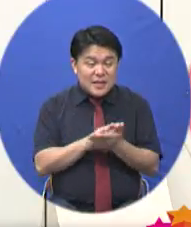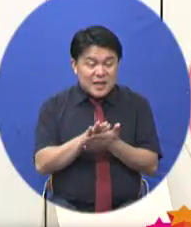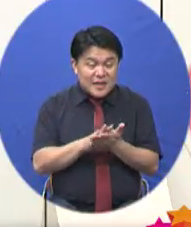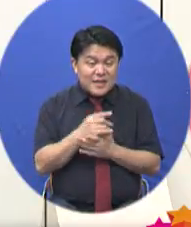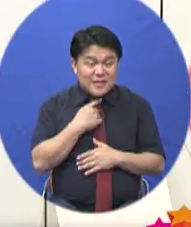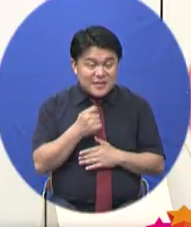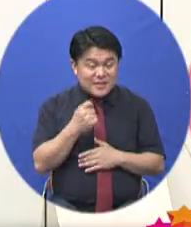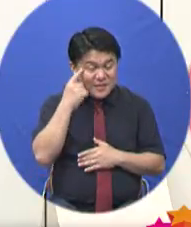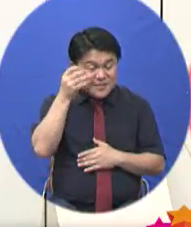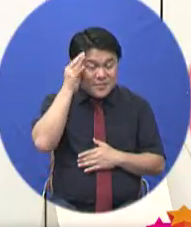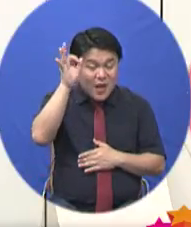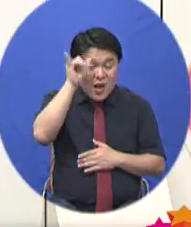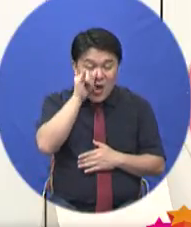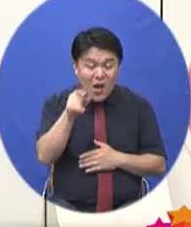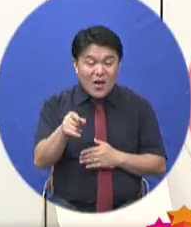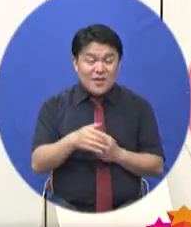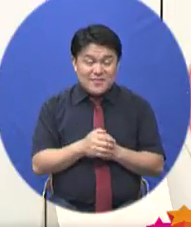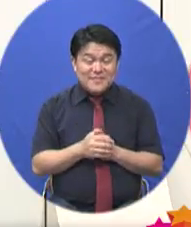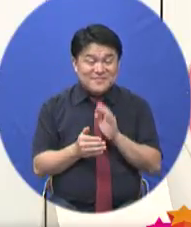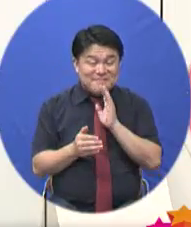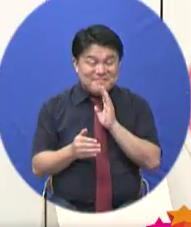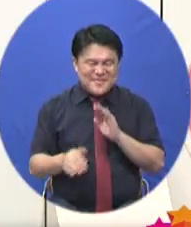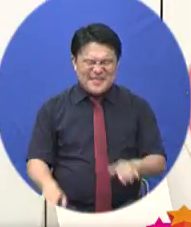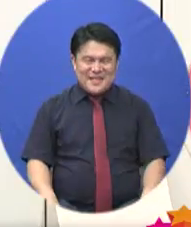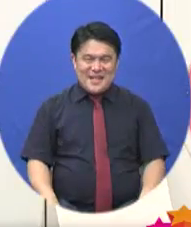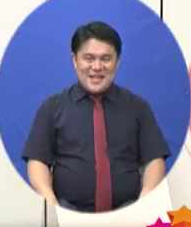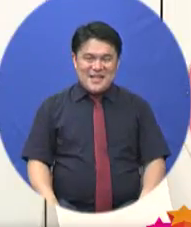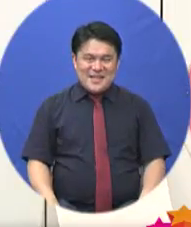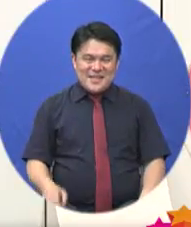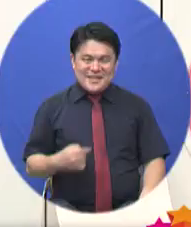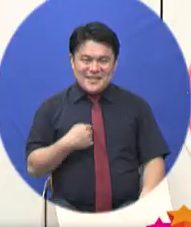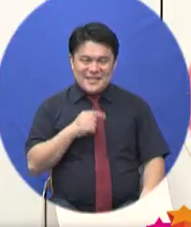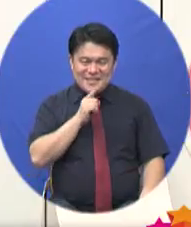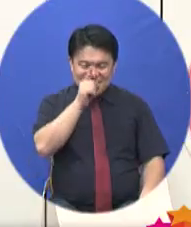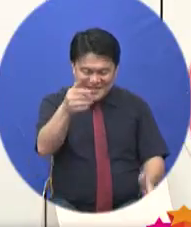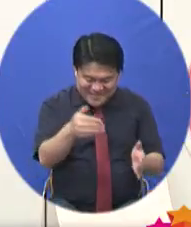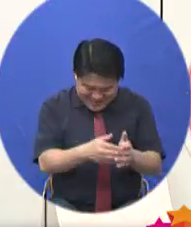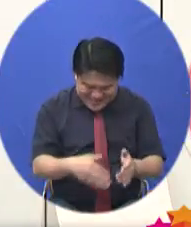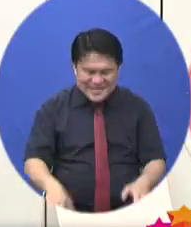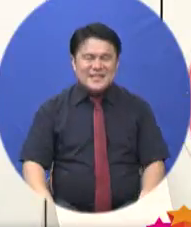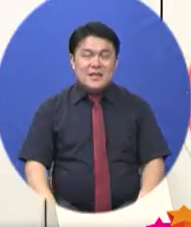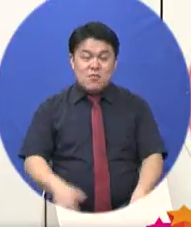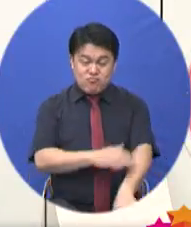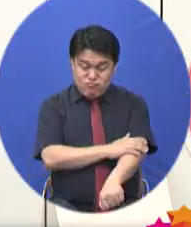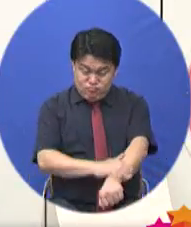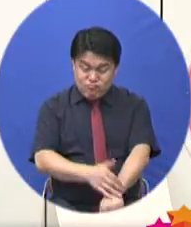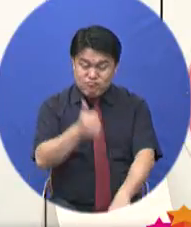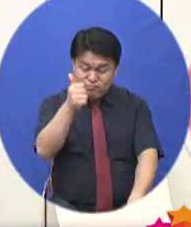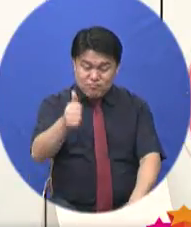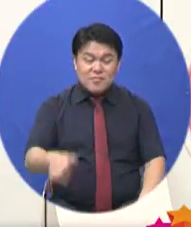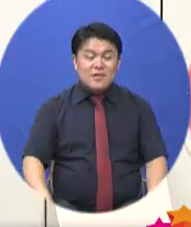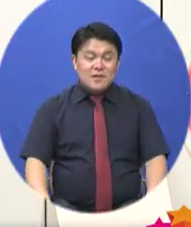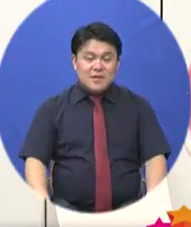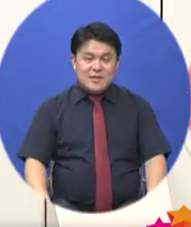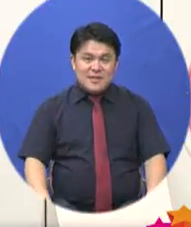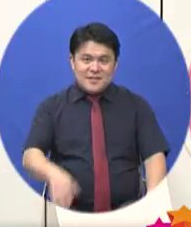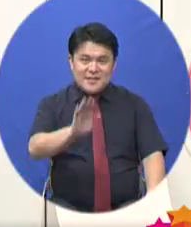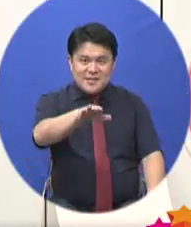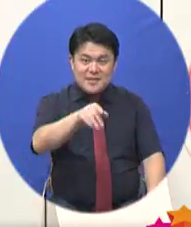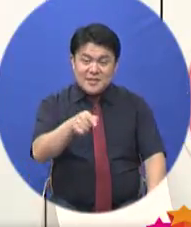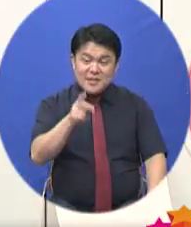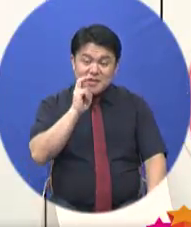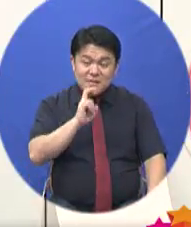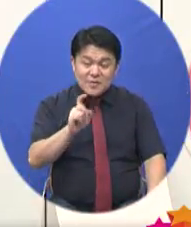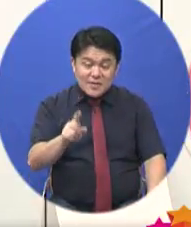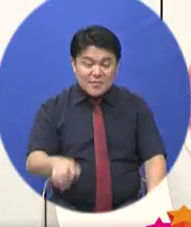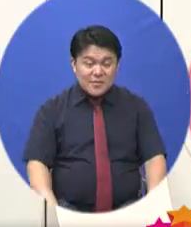놀았던 생각이 나대요. 선생님을 보니까. 네, 네. 네, 그래서 신청을 했어요. 아이, 잘하셨어요. 네. 선생님, 이 노래의